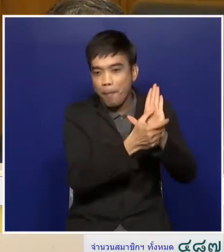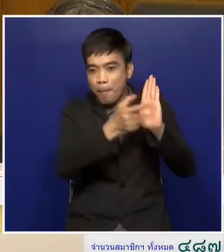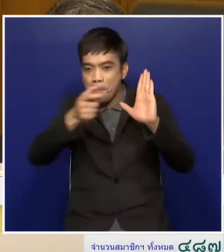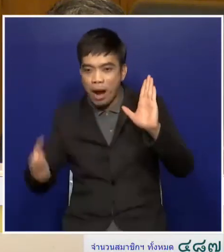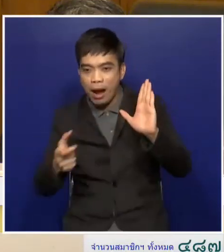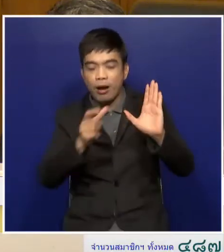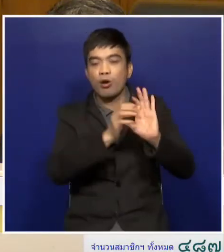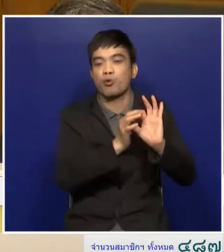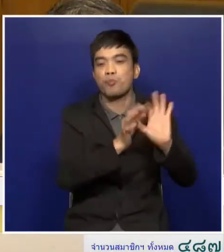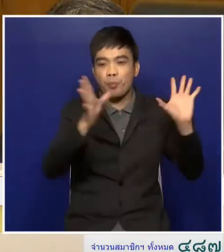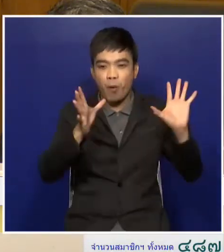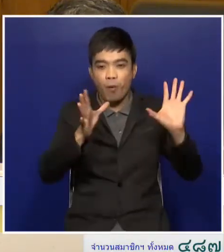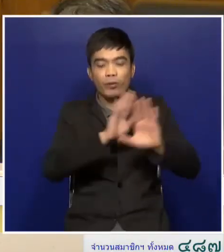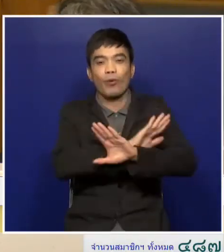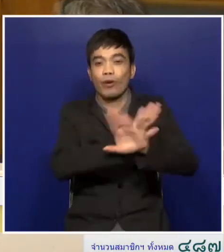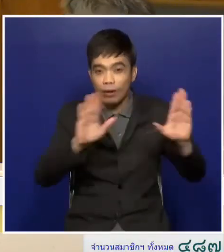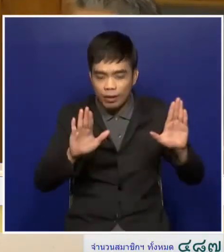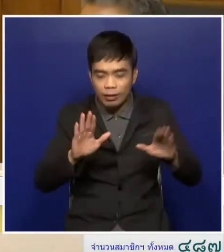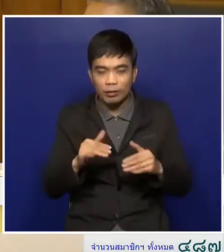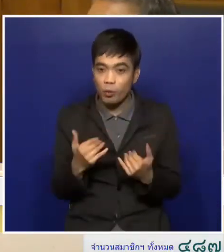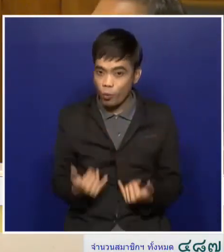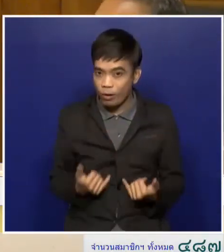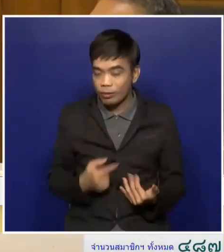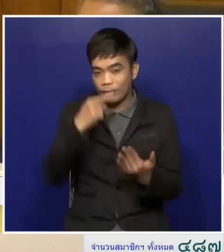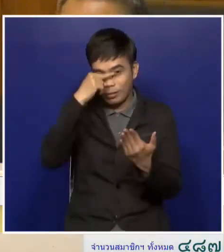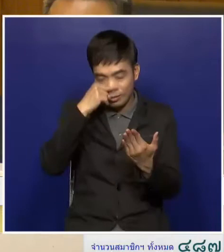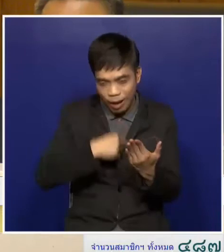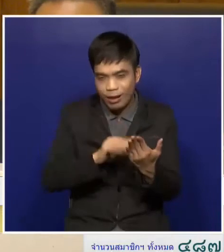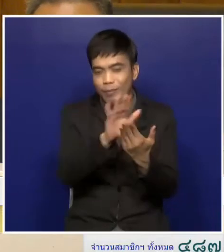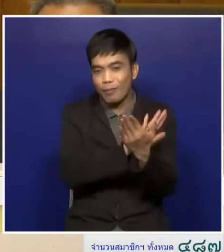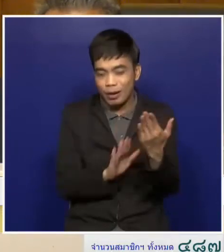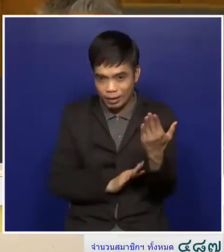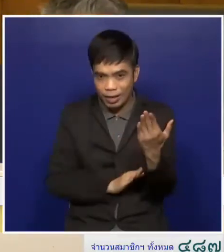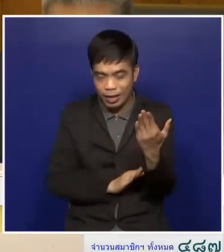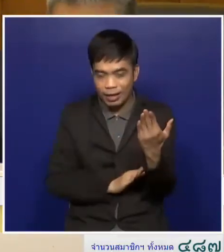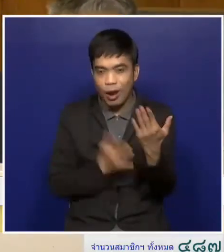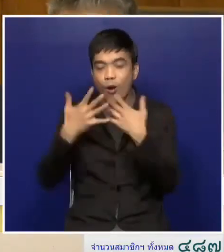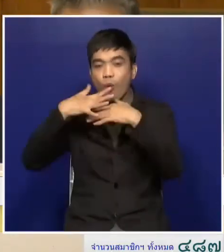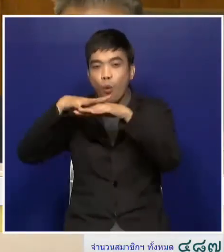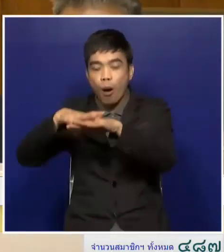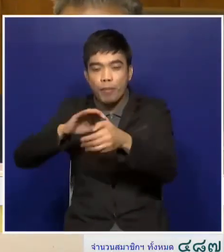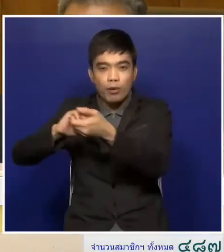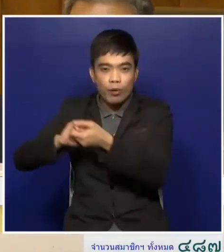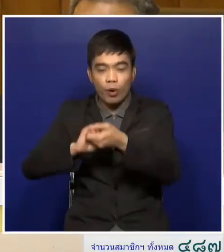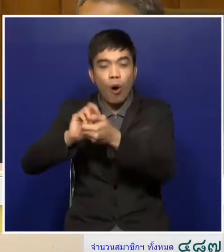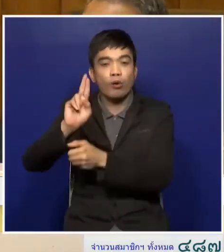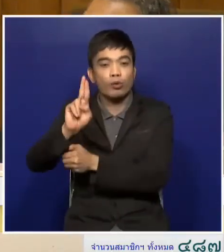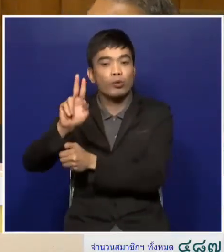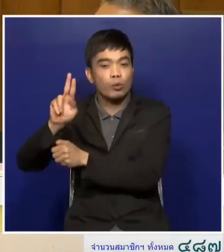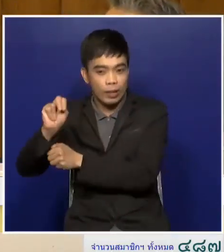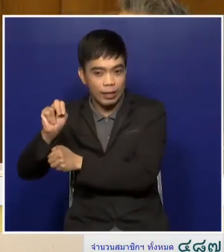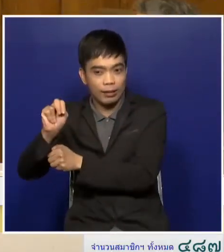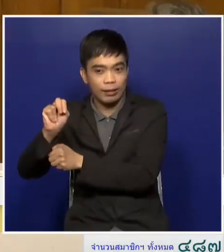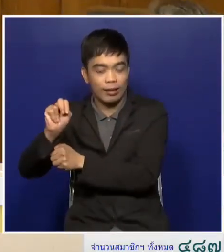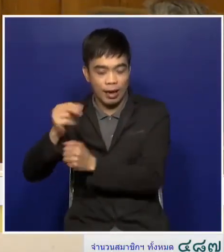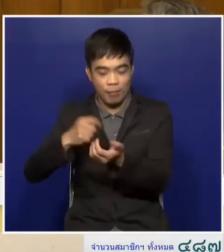เราเป็ประเทศไย ซึ่ง อยู่ในผาคีของสหปัชชาติเราได้มี